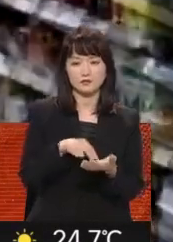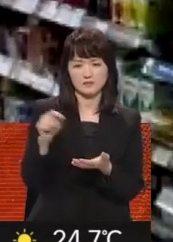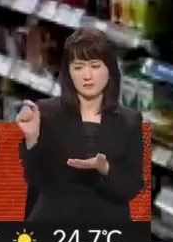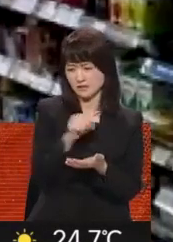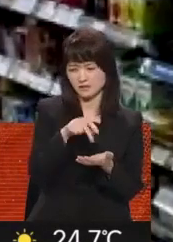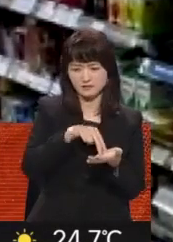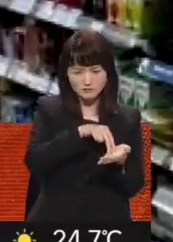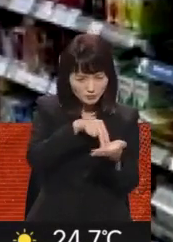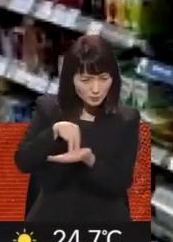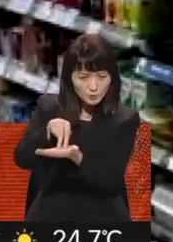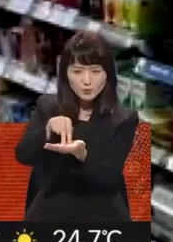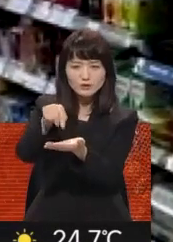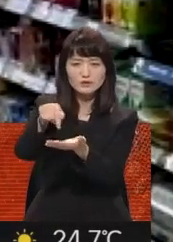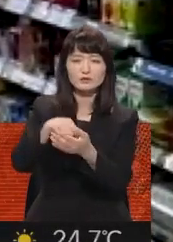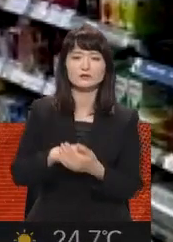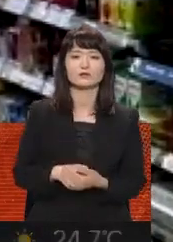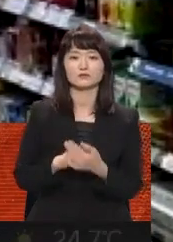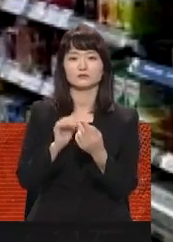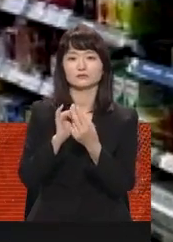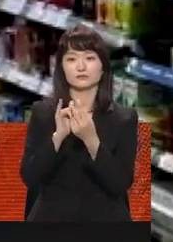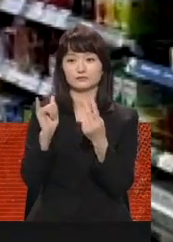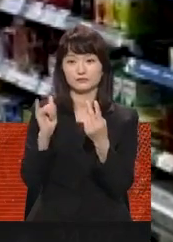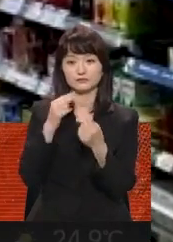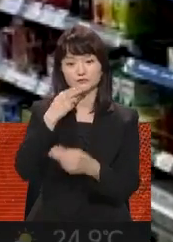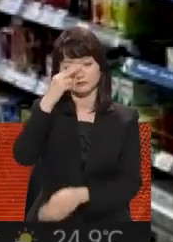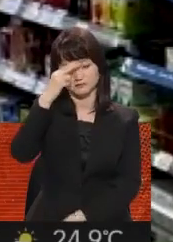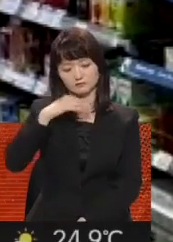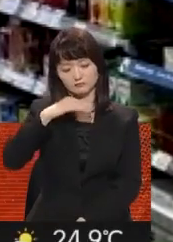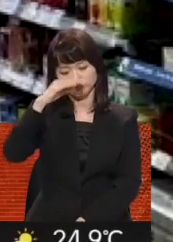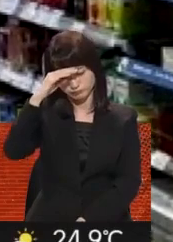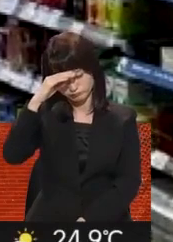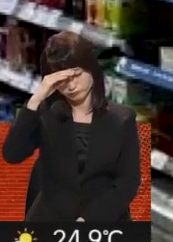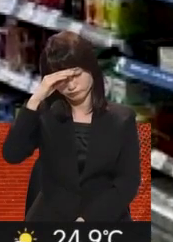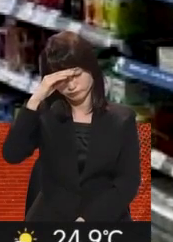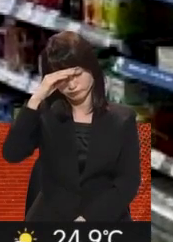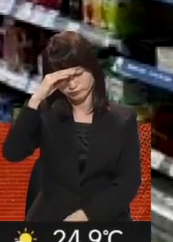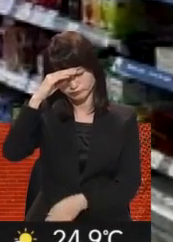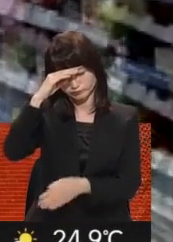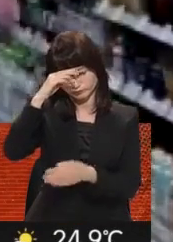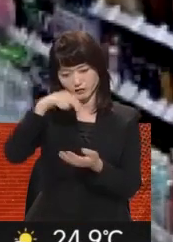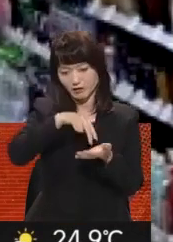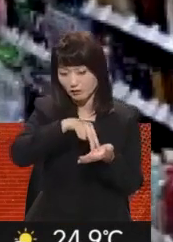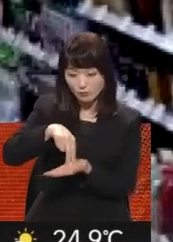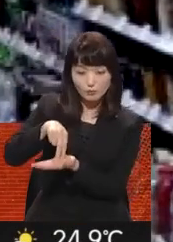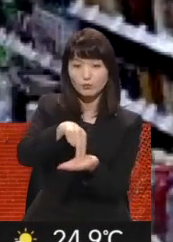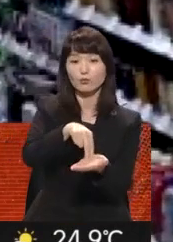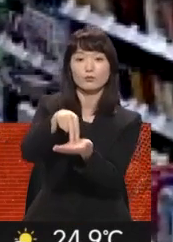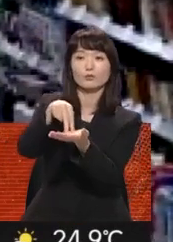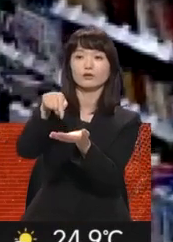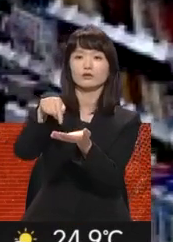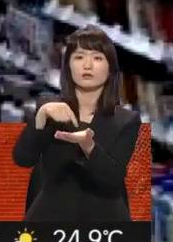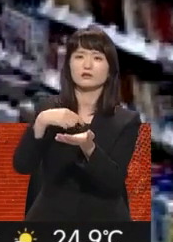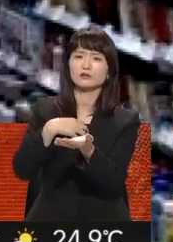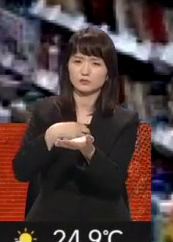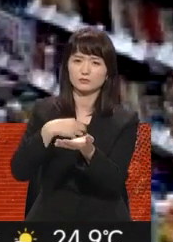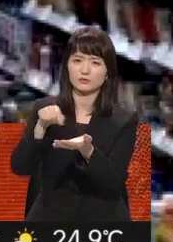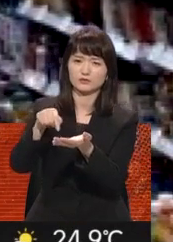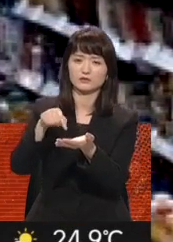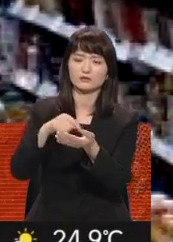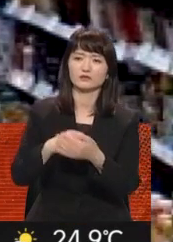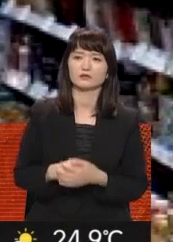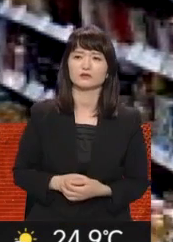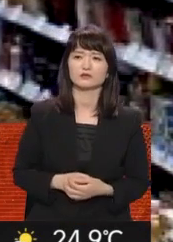있는데 문제는 알고 보니까이 두 사람 술에 취한 상태에서 전동 킥보드를 타고 있던 겁니다 이게 지금 가장 문제가 되겠죠